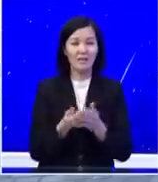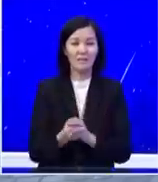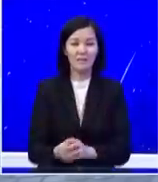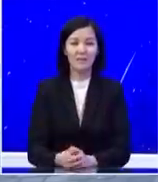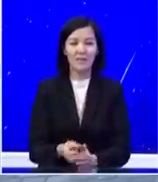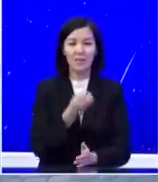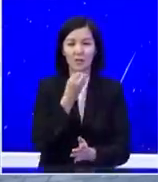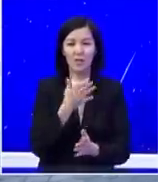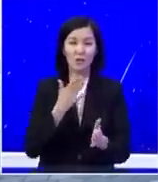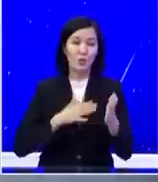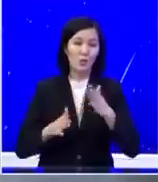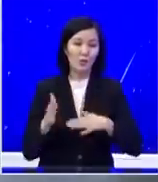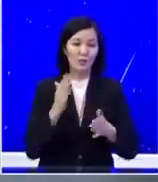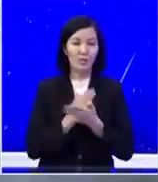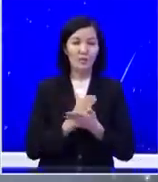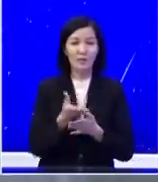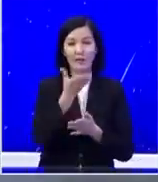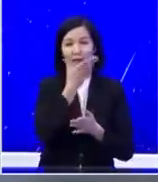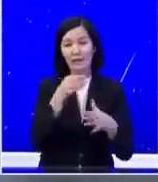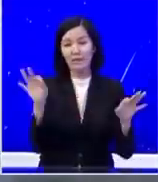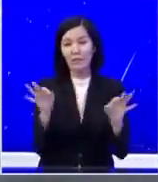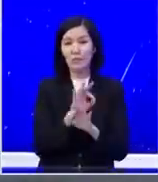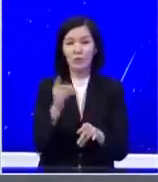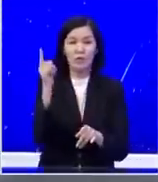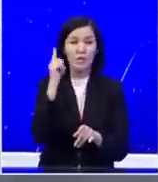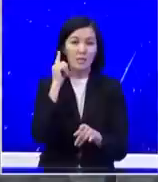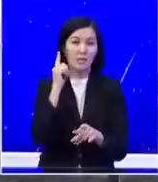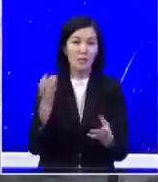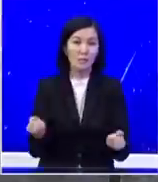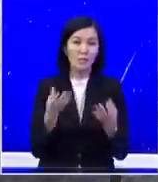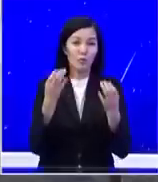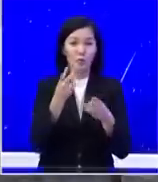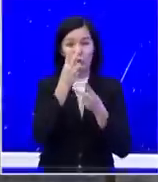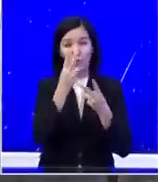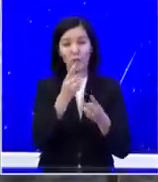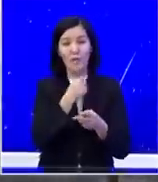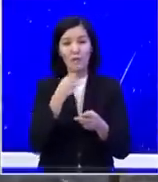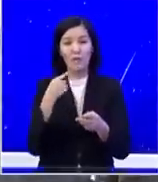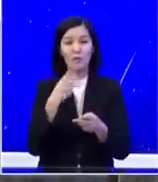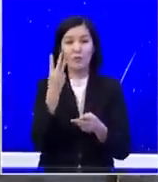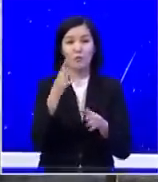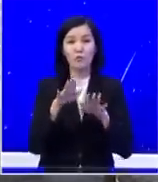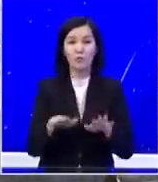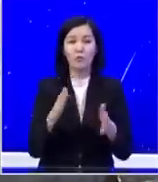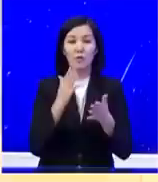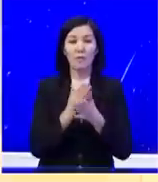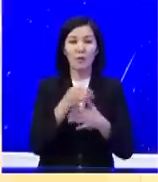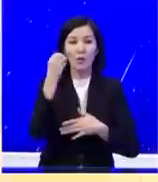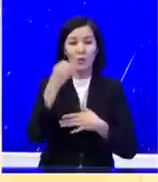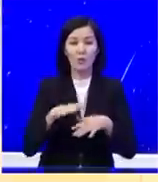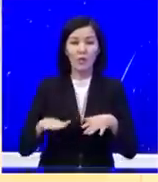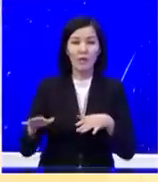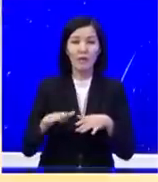жақсы, қуанып жатырмыз. Әсем ән тыңдап жанрахатын аламын десеңіз, мұндай субұрқақтар Талдықорғанның үш жерінде бар. Орталық